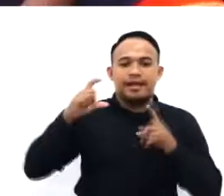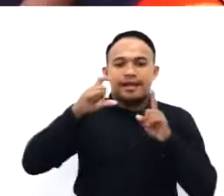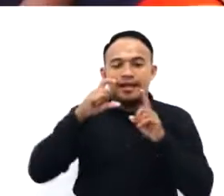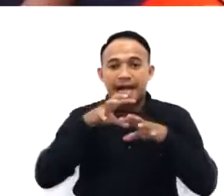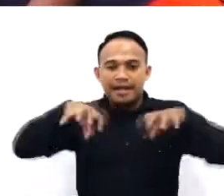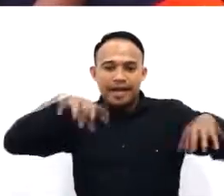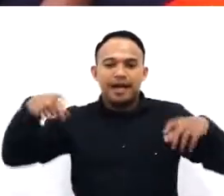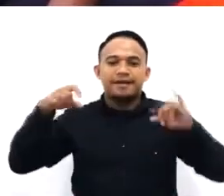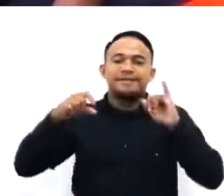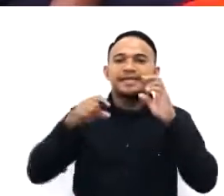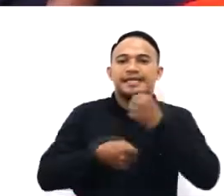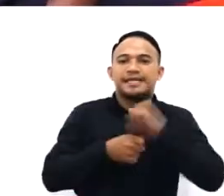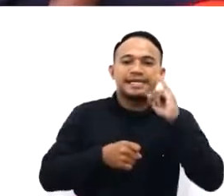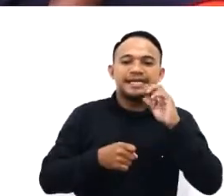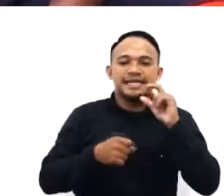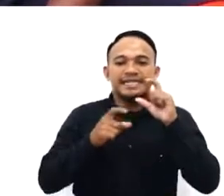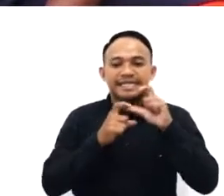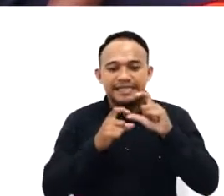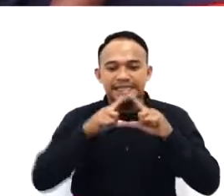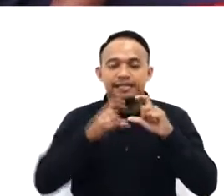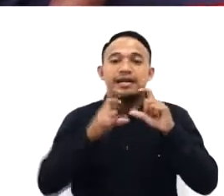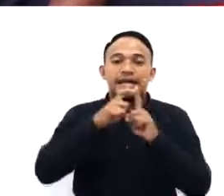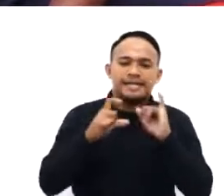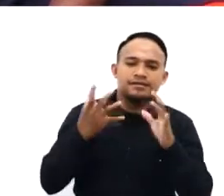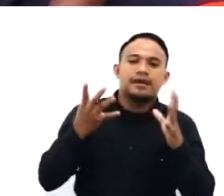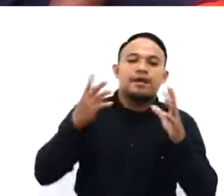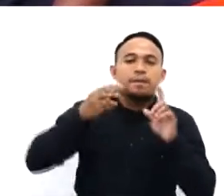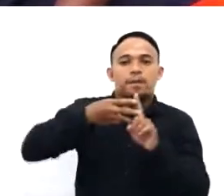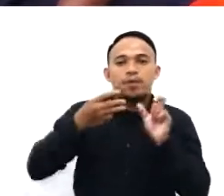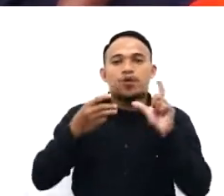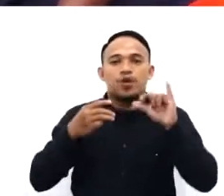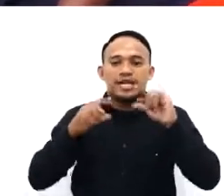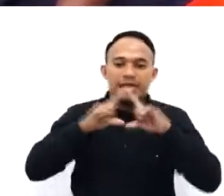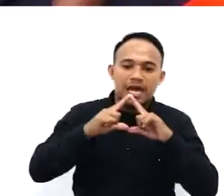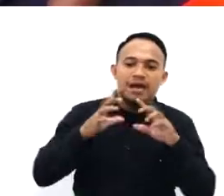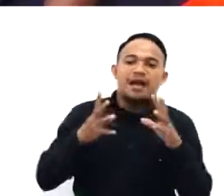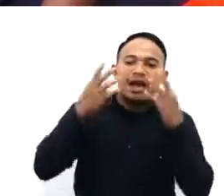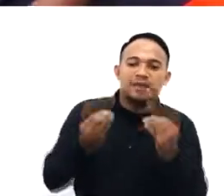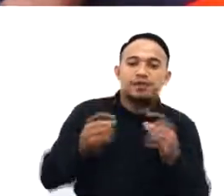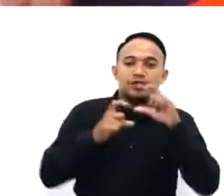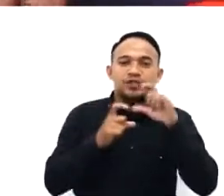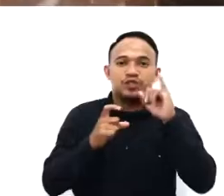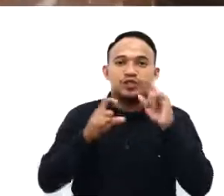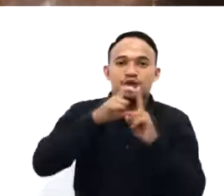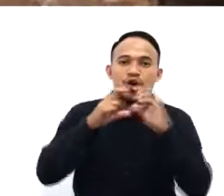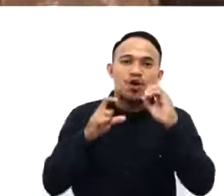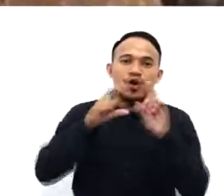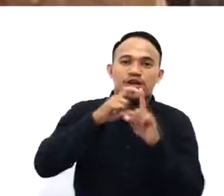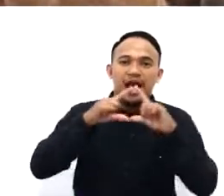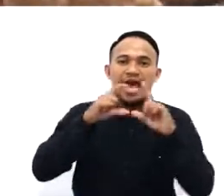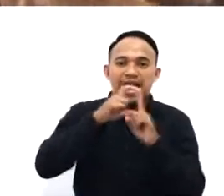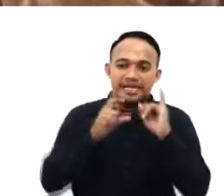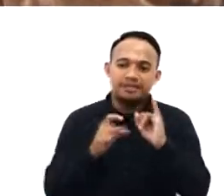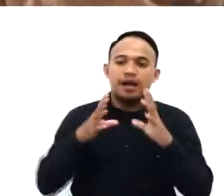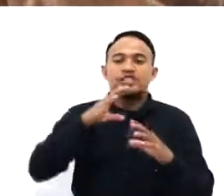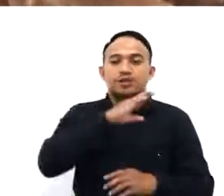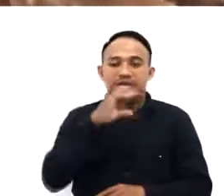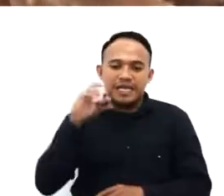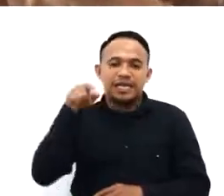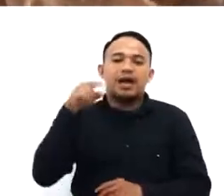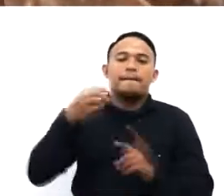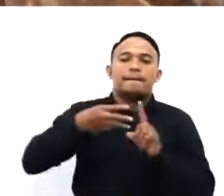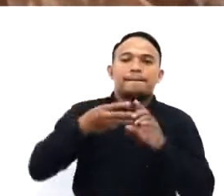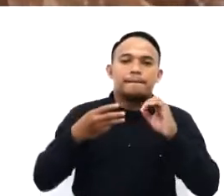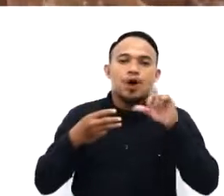daerah irigasi atau DI Bulia di Desa Sidodadi, Kecamatan Bolyohuto, Kabupaten Gorontalo pada